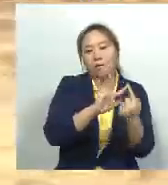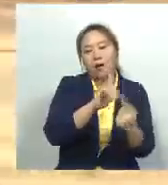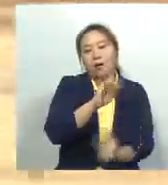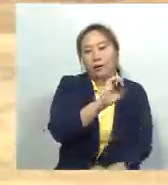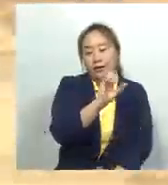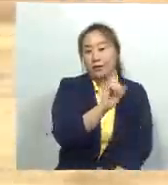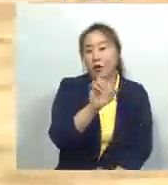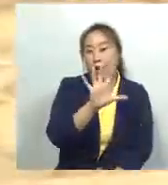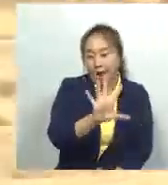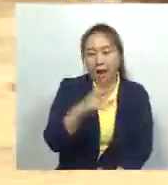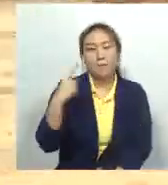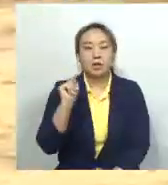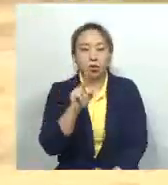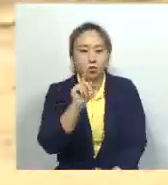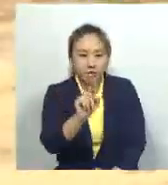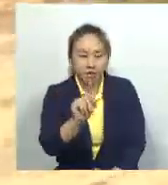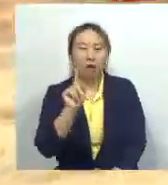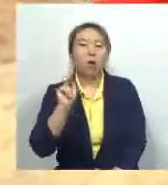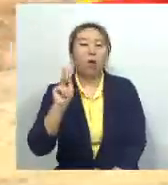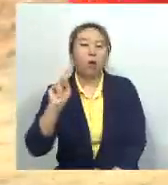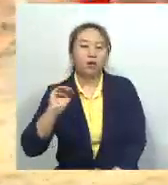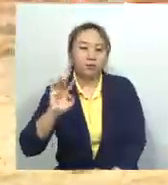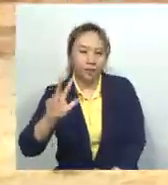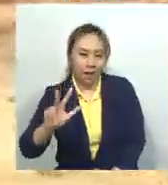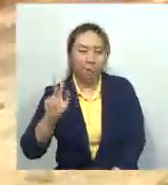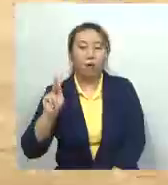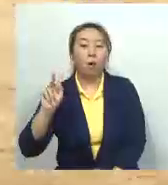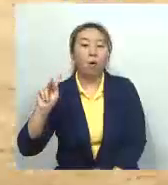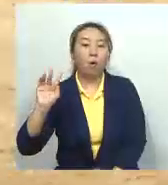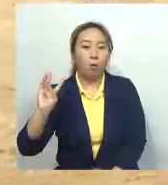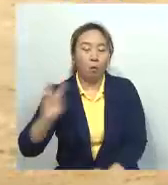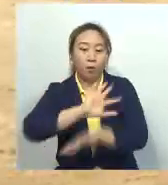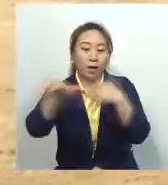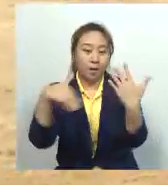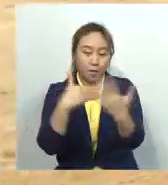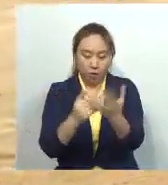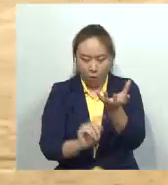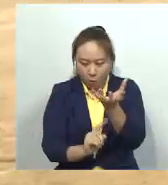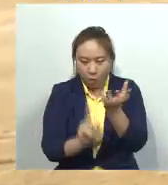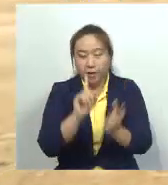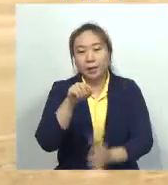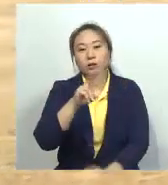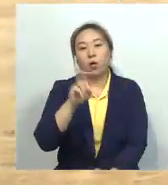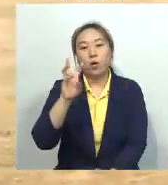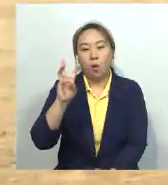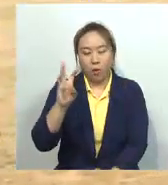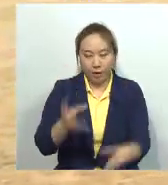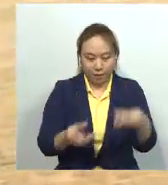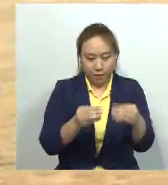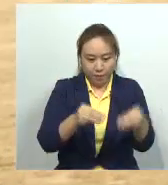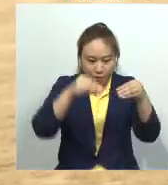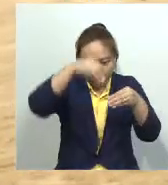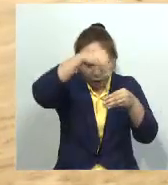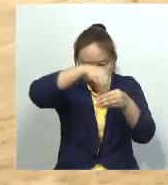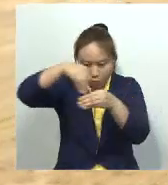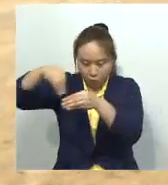ธานี1กข43และกข6รวมทั้งหมดนะครับ 1,206 กิโลกรัมและจะบรรจุในซองพลาสติกแจ